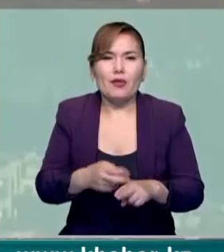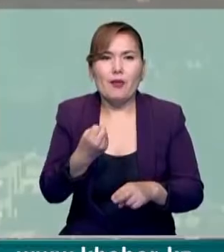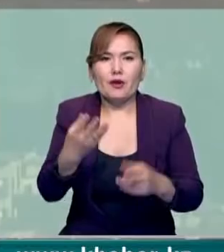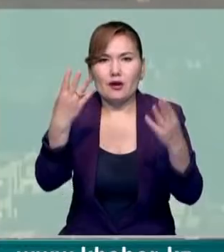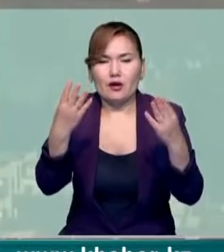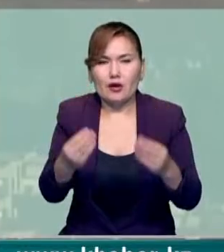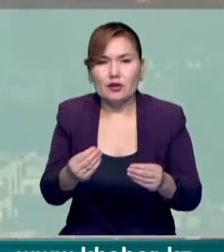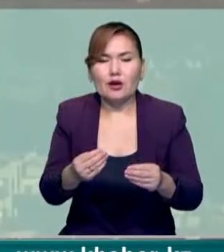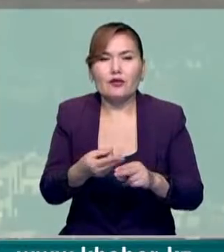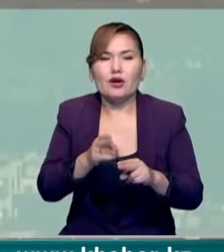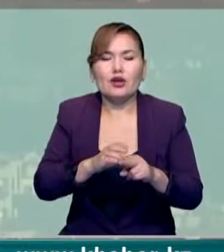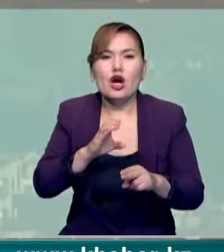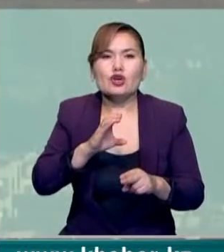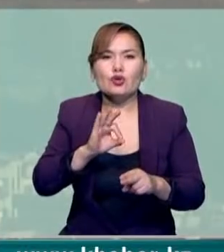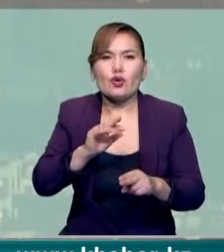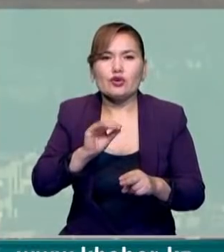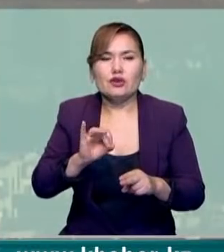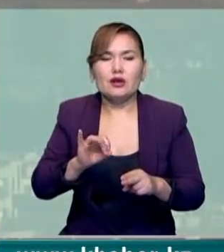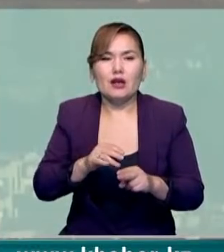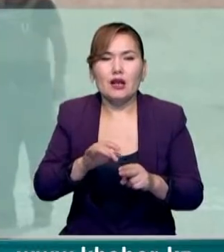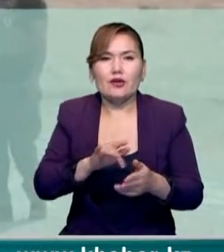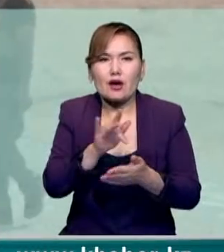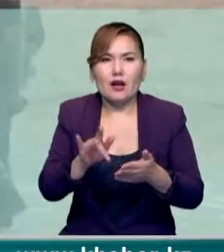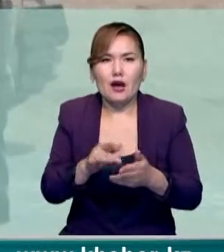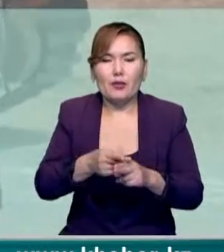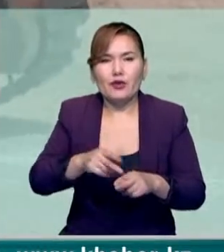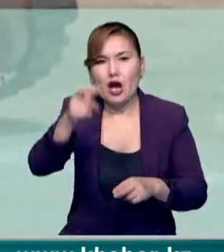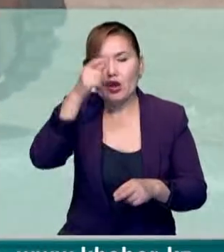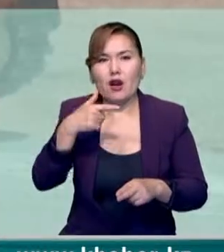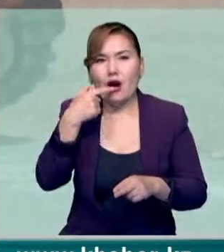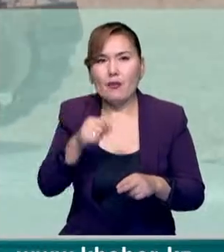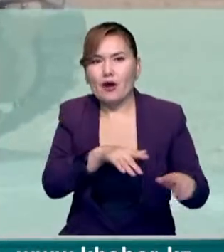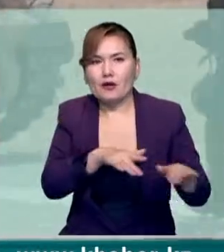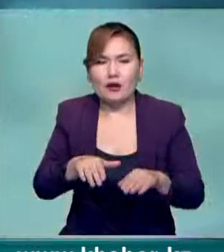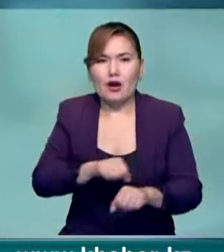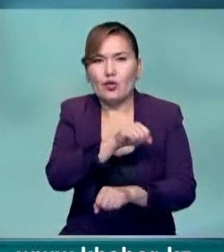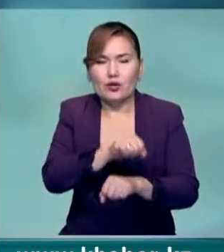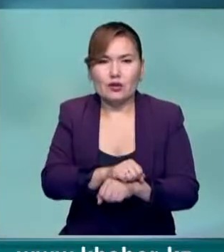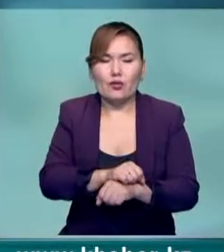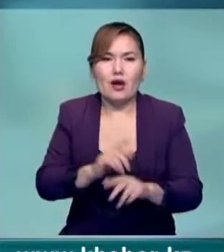бұрын Сочиде өткен келіссөздер барысында Түркия әскери іс-қимылдарын тоқтатуға келісті.